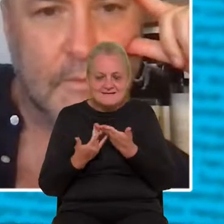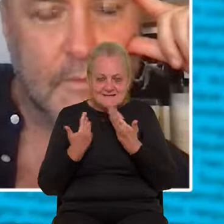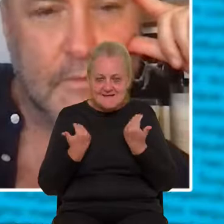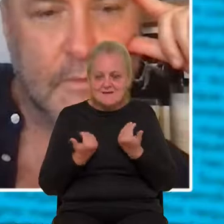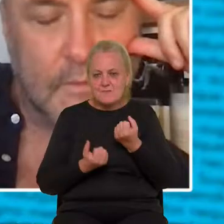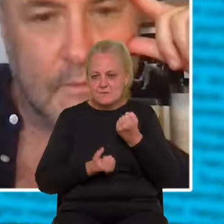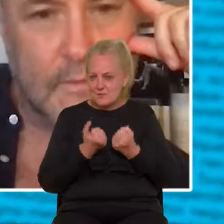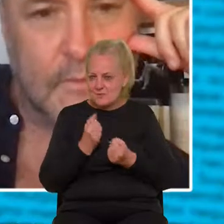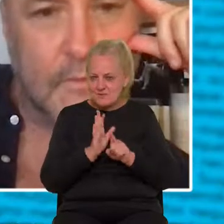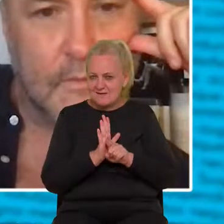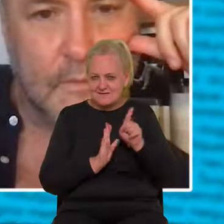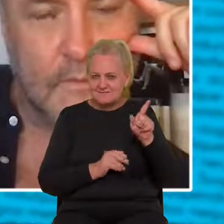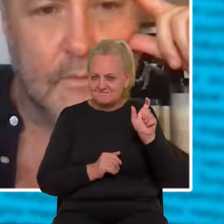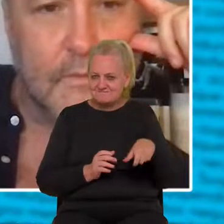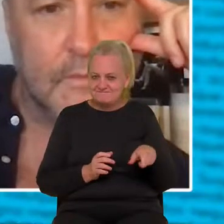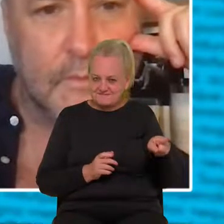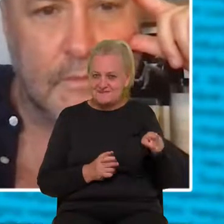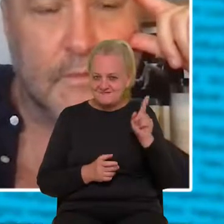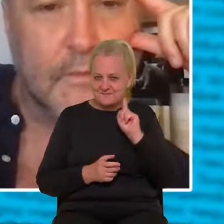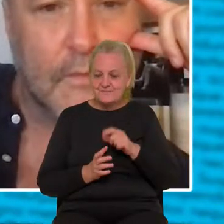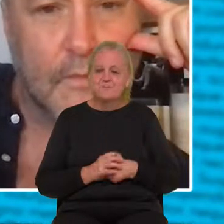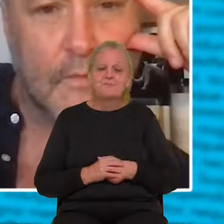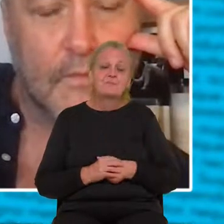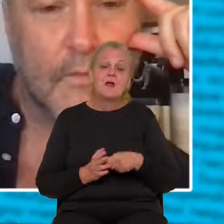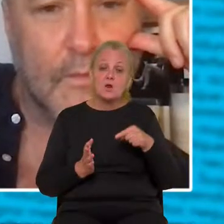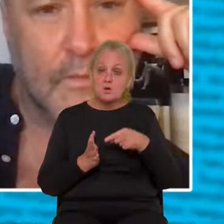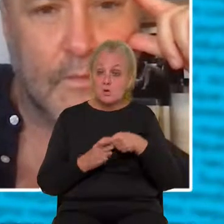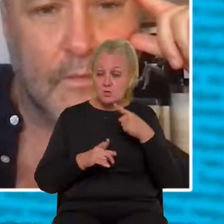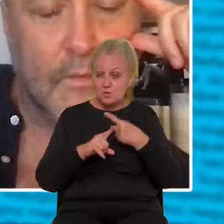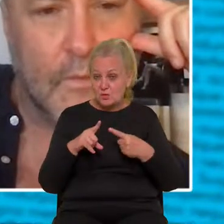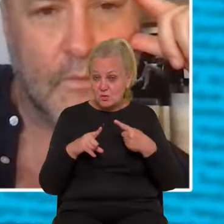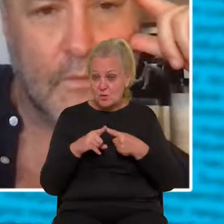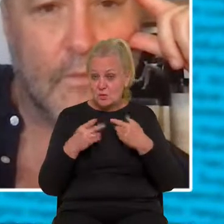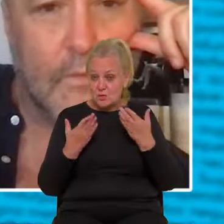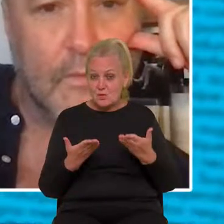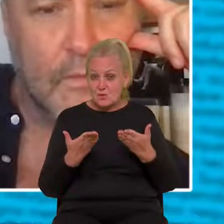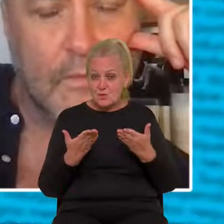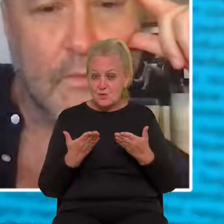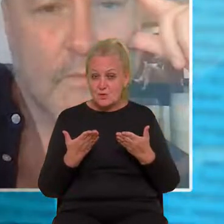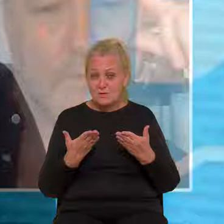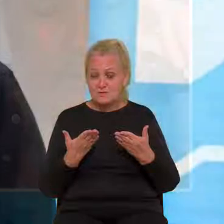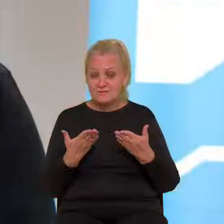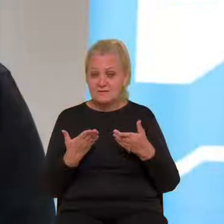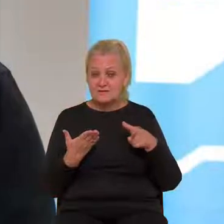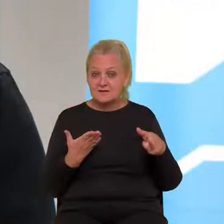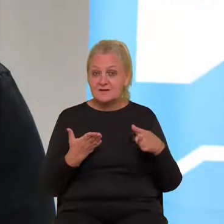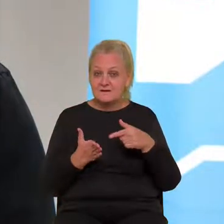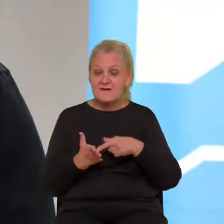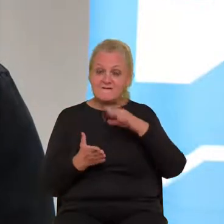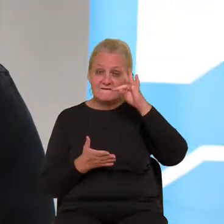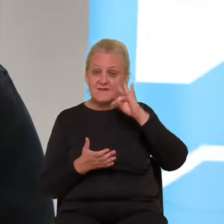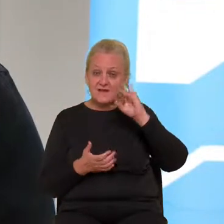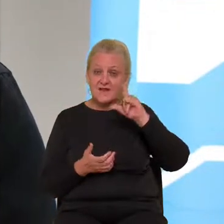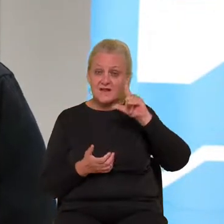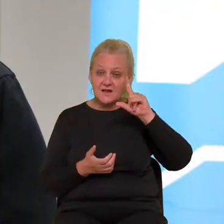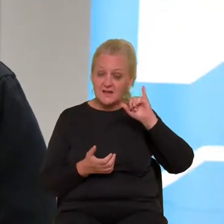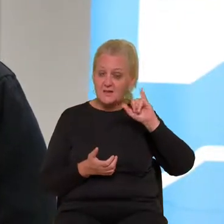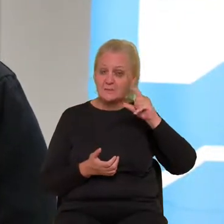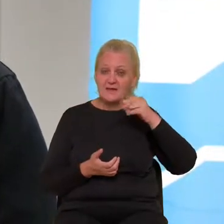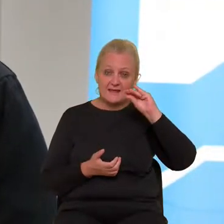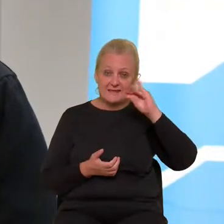skomplikowane dla niego. No, czy to trochę ta figura, która pojawia się z dołu, ten Philippe Petit